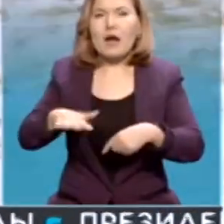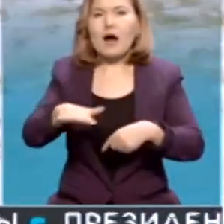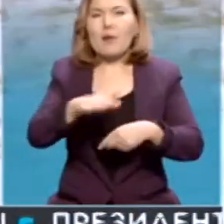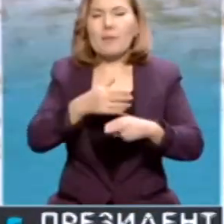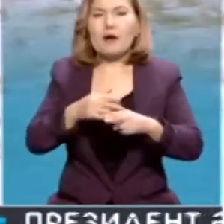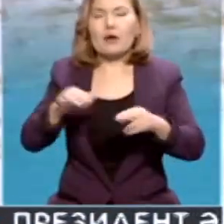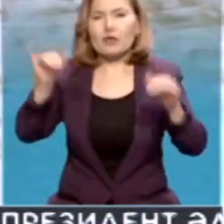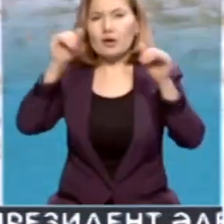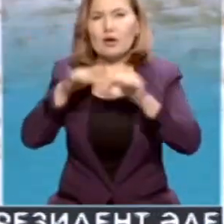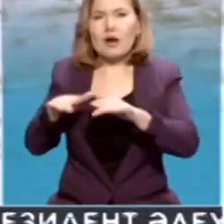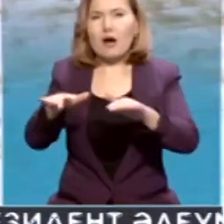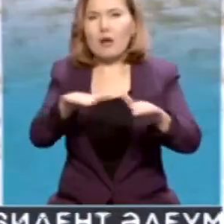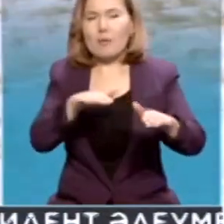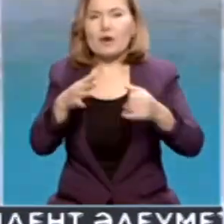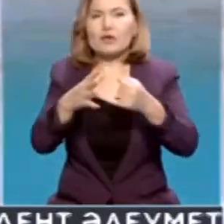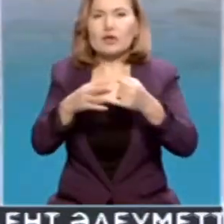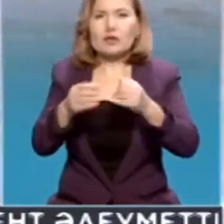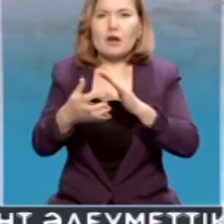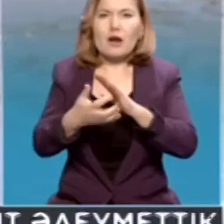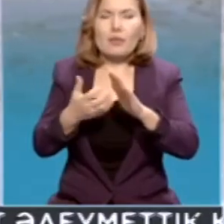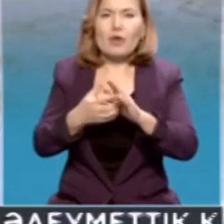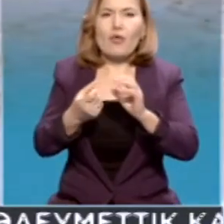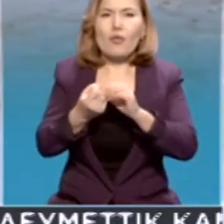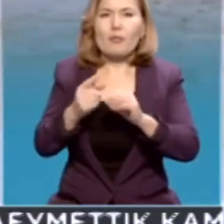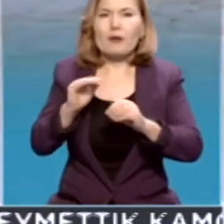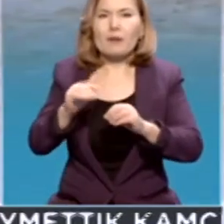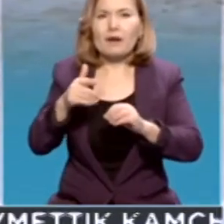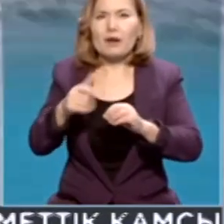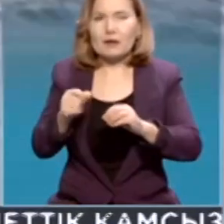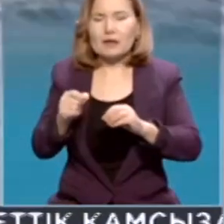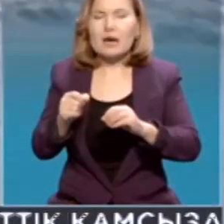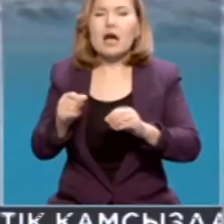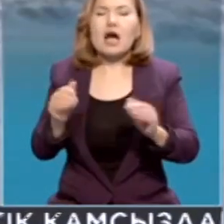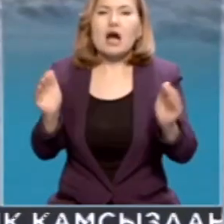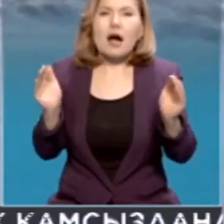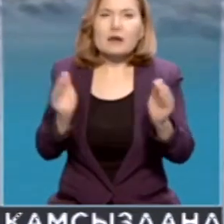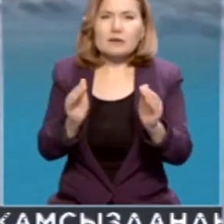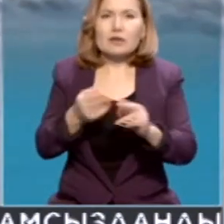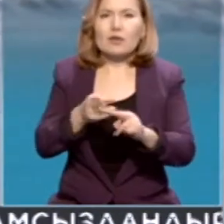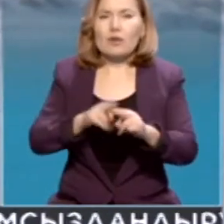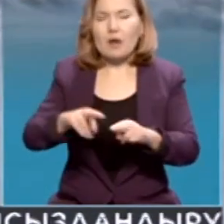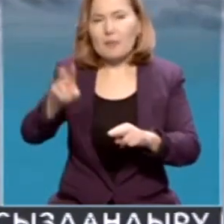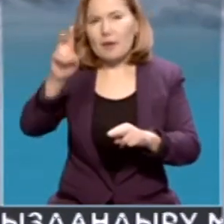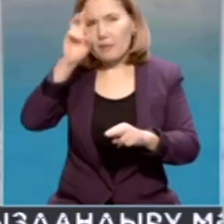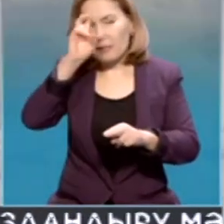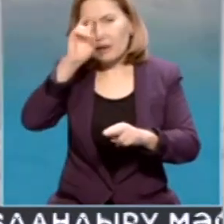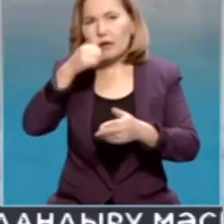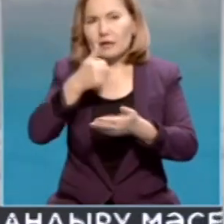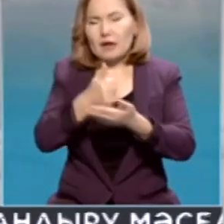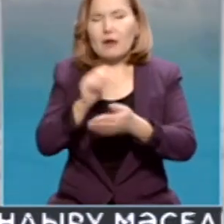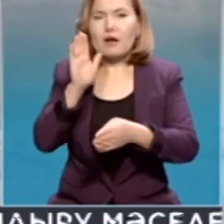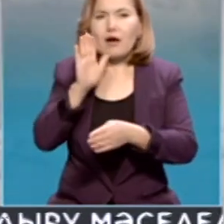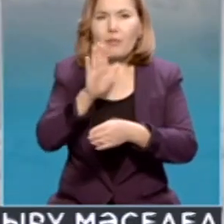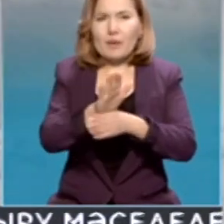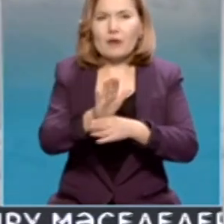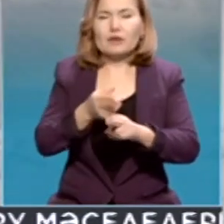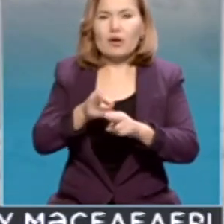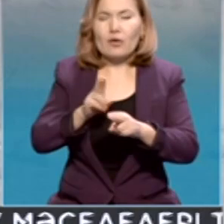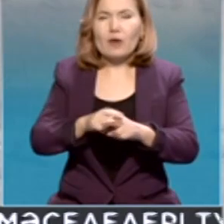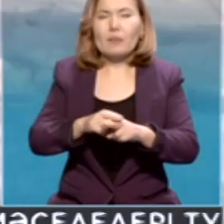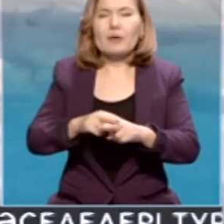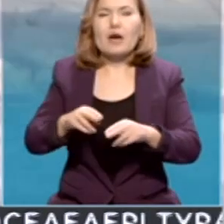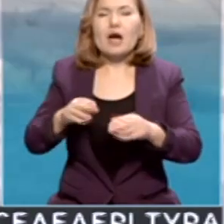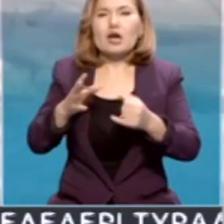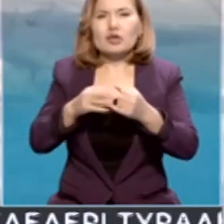пен жайылымның жетіспеушілігі 11 мың гектарға дейін азайды. Бұл жұмыс мемлекет басшысының биылғы 42-тегі жолдауы мен